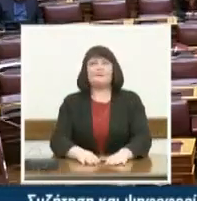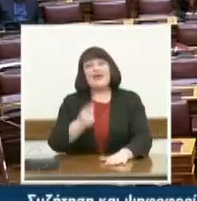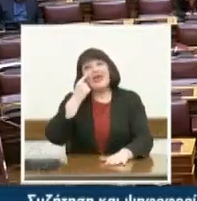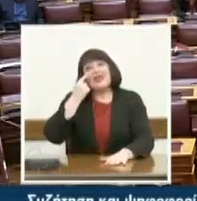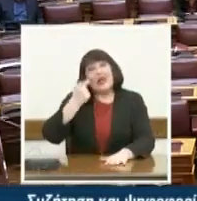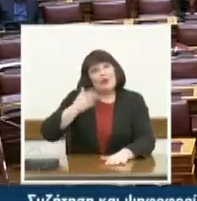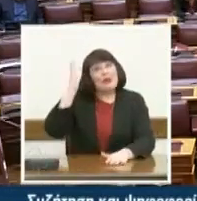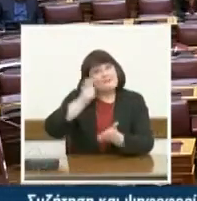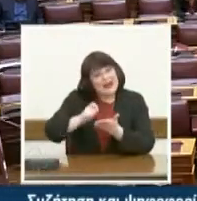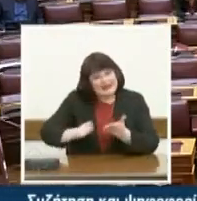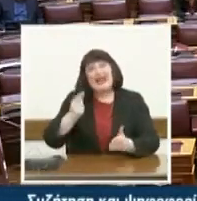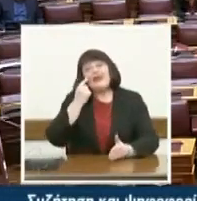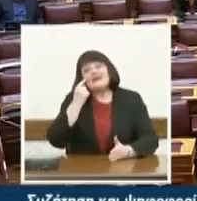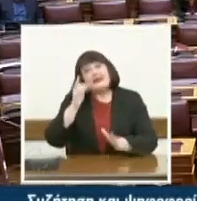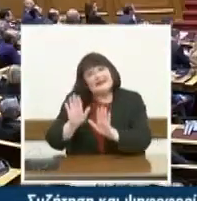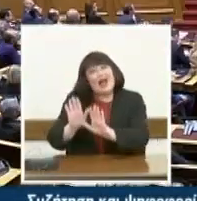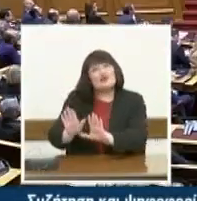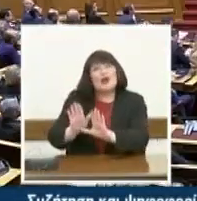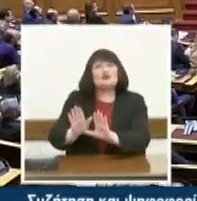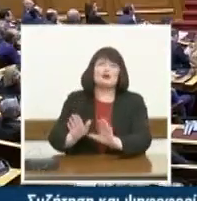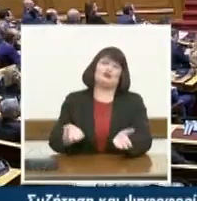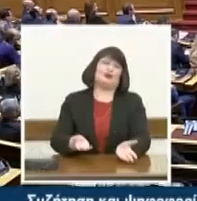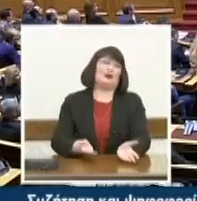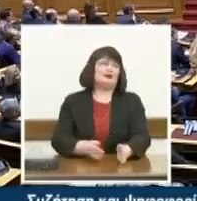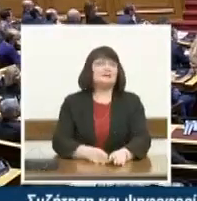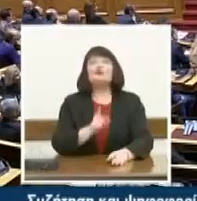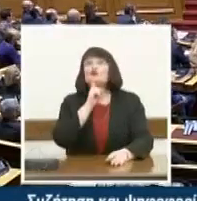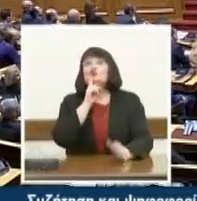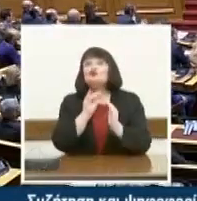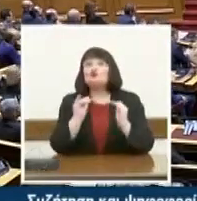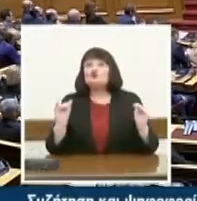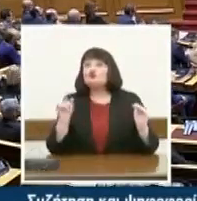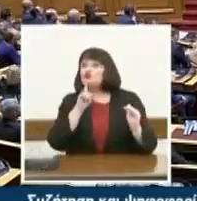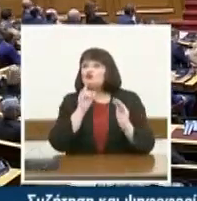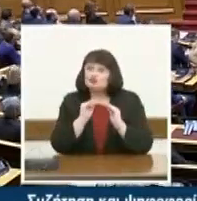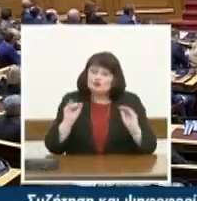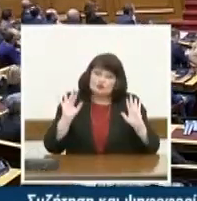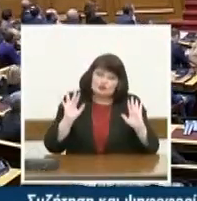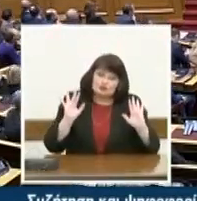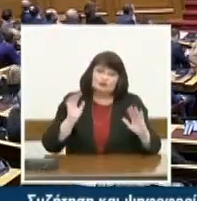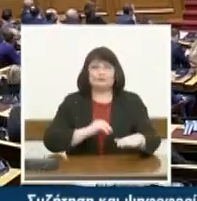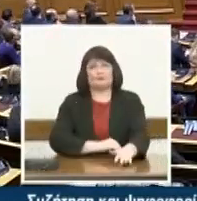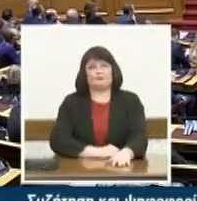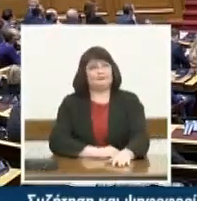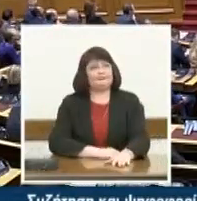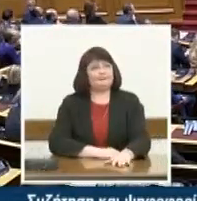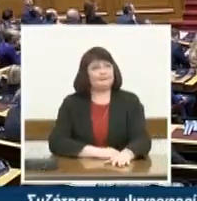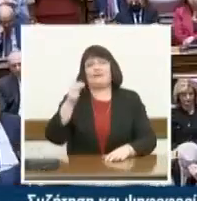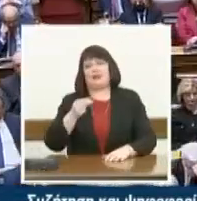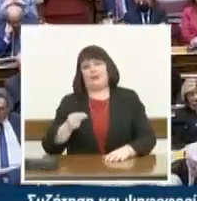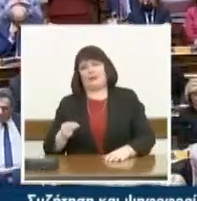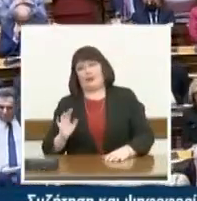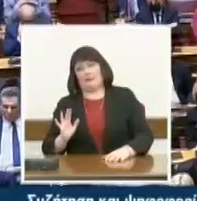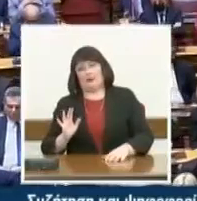των ελληνικών κυβερνήσεων. Ναι. Είναι πολύς καιρός τώρα που θεωρούμε ότι η μικρομεσαία και η ατομική επιχείρηση πρέπει να πεθάνει, διότι πρώτον